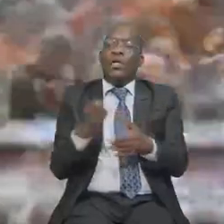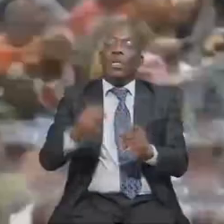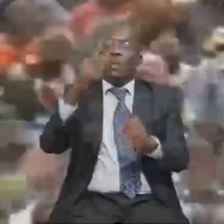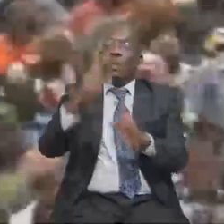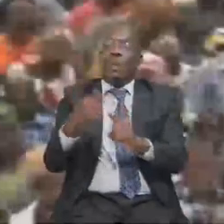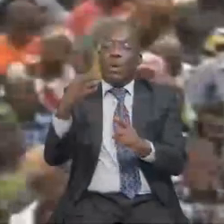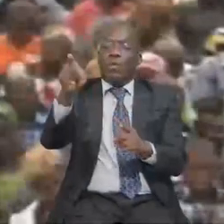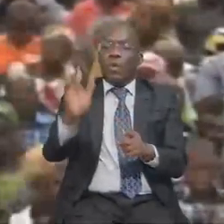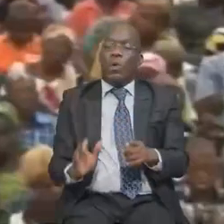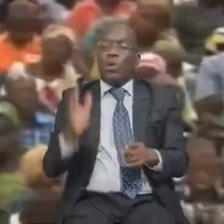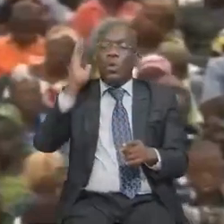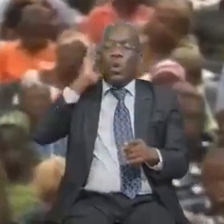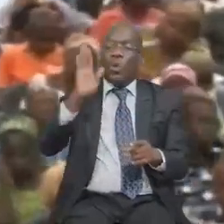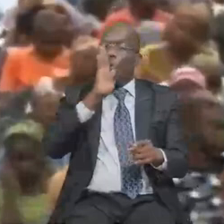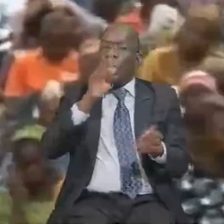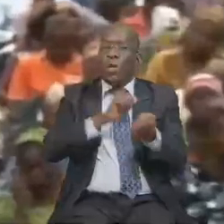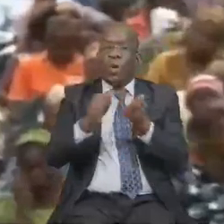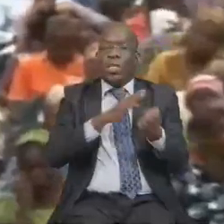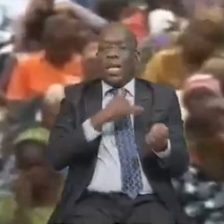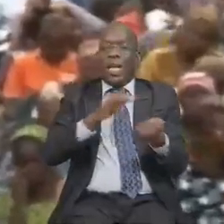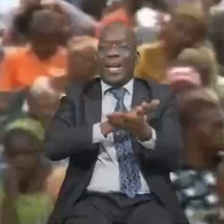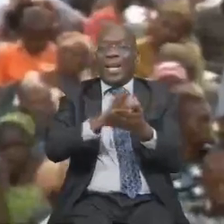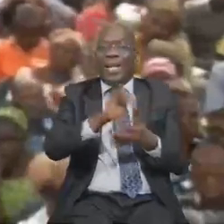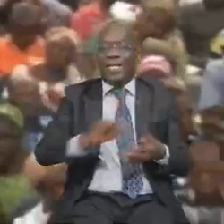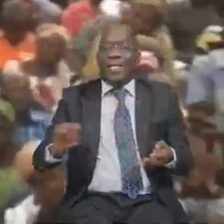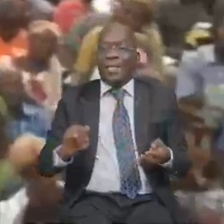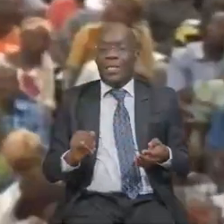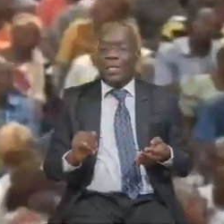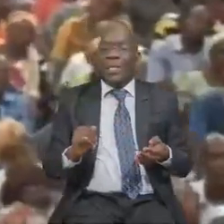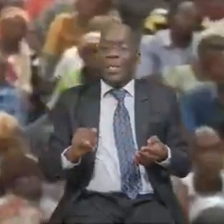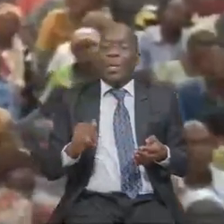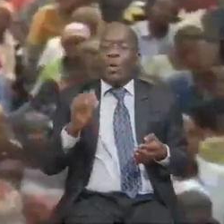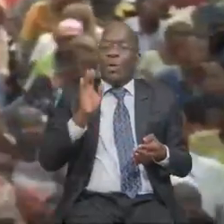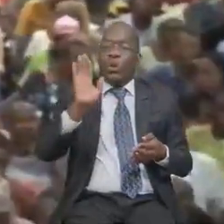la parole de Dieu lave et purifie le peuple que tu conseilles.